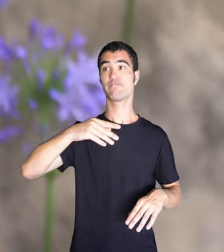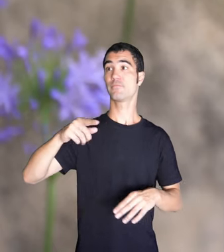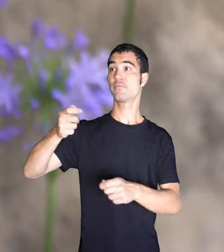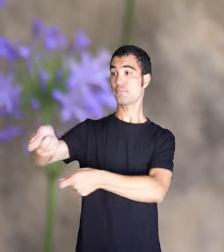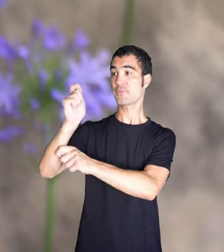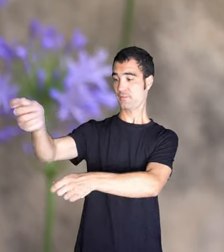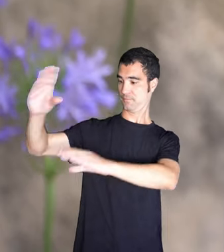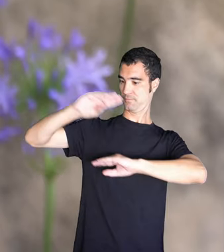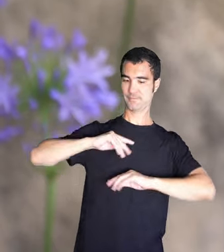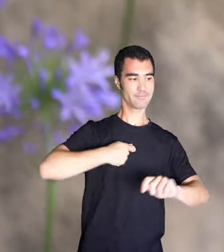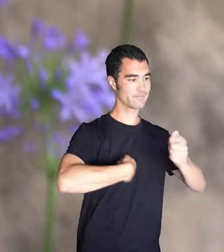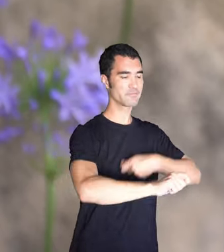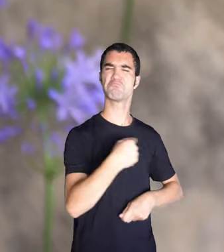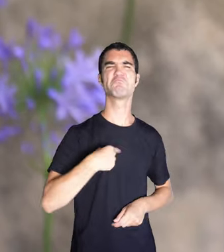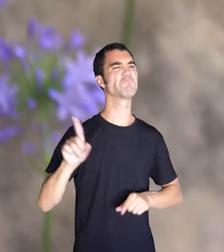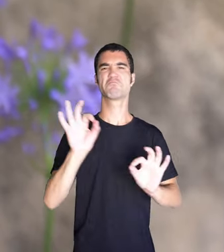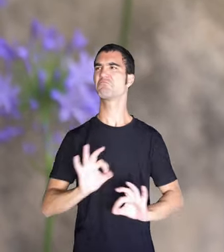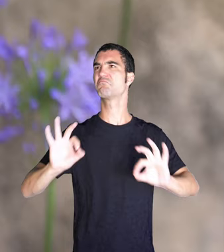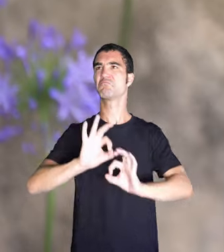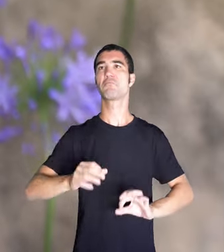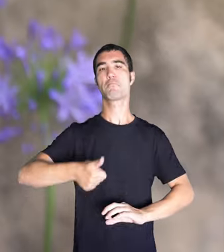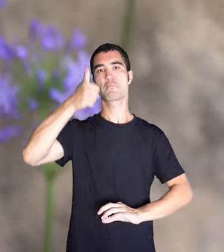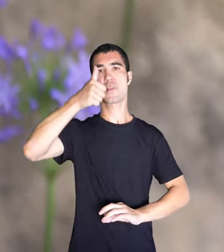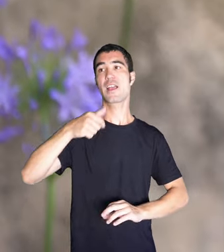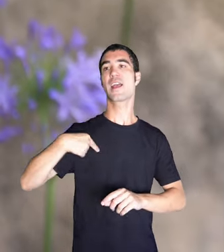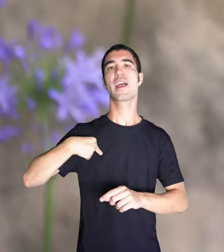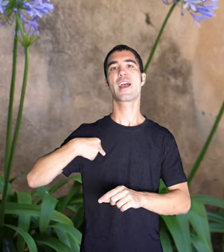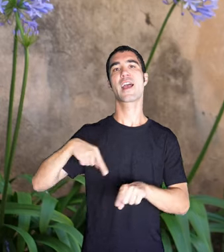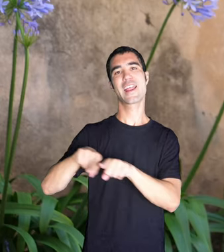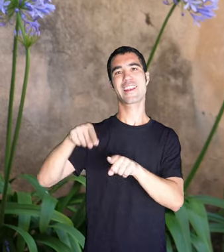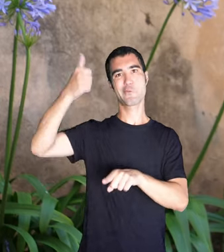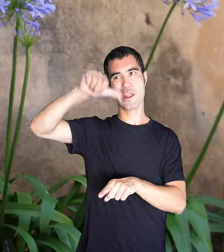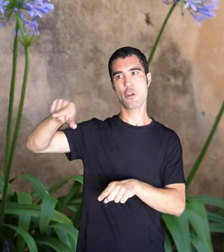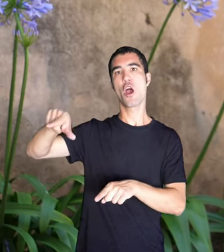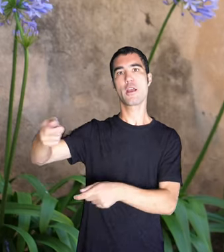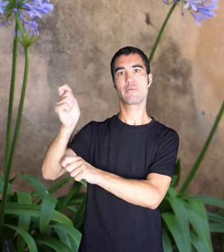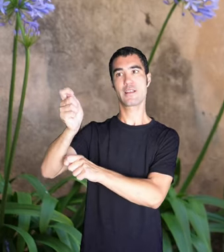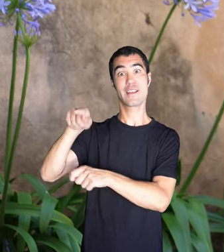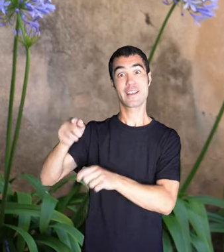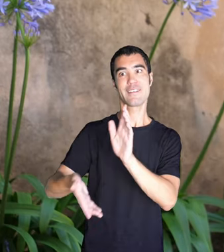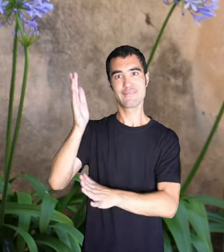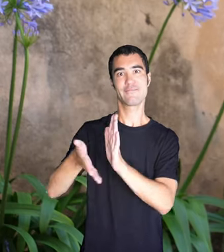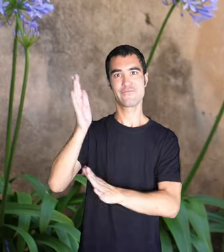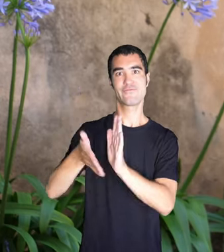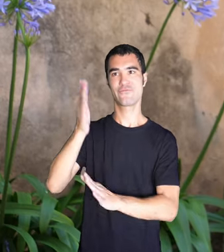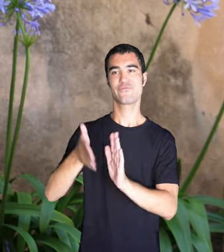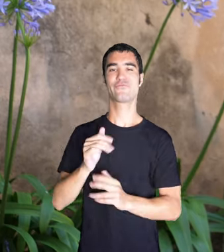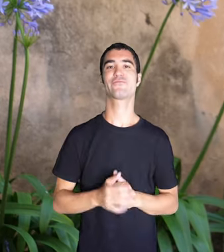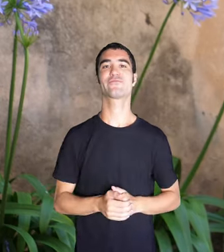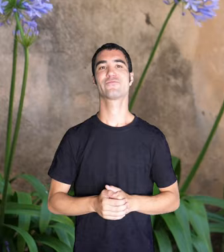de peix. Me pareix jo que vaig vendre més pel meu germà. El meu germà anava a pescar i